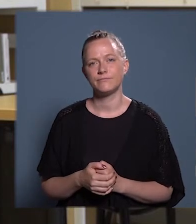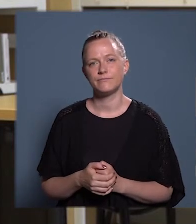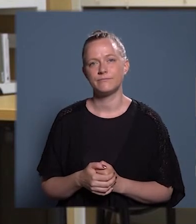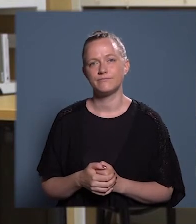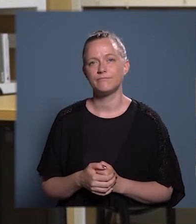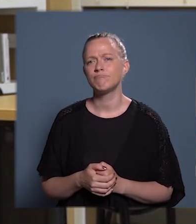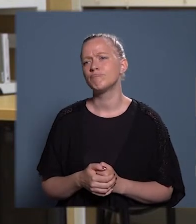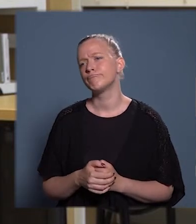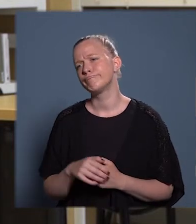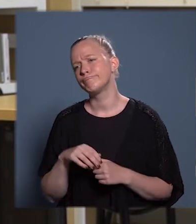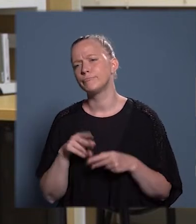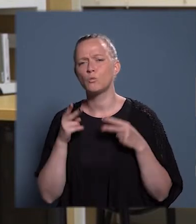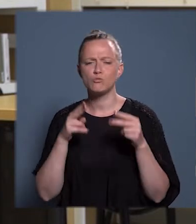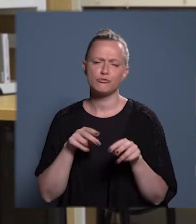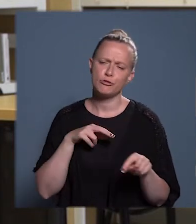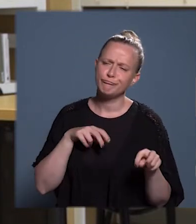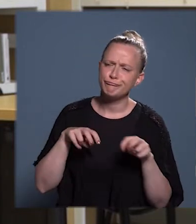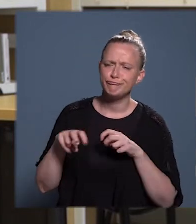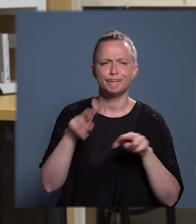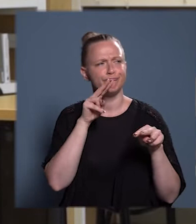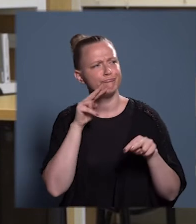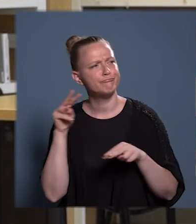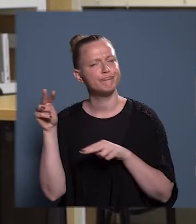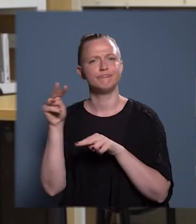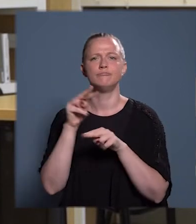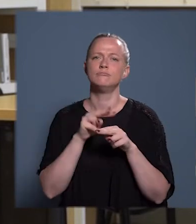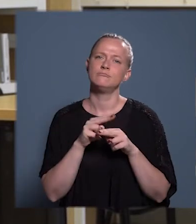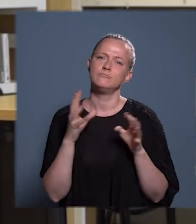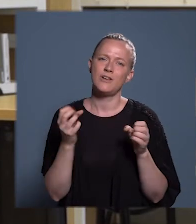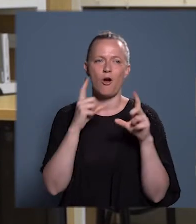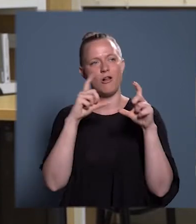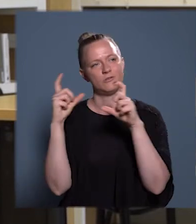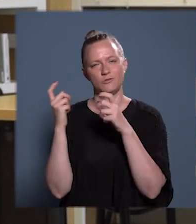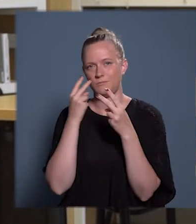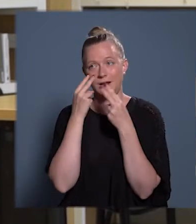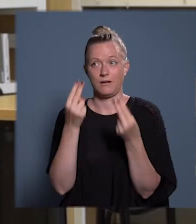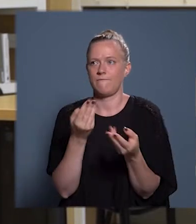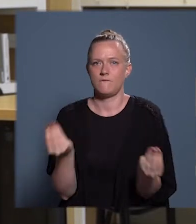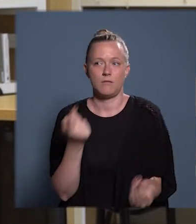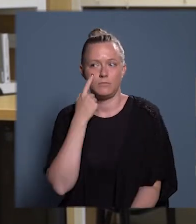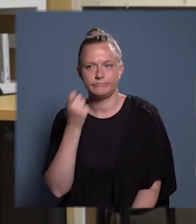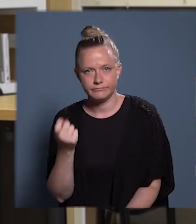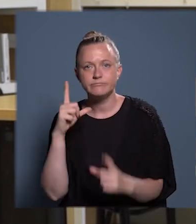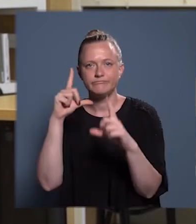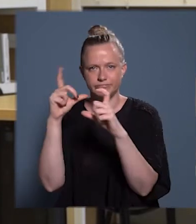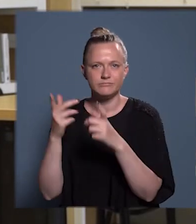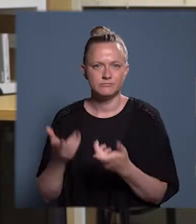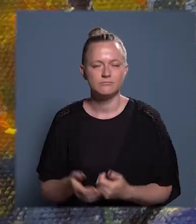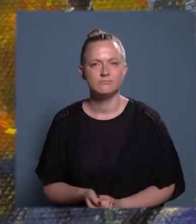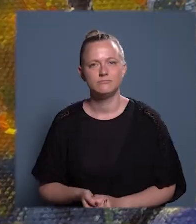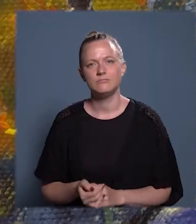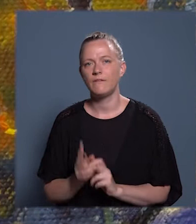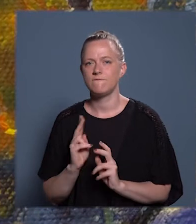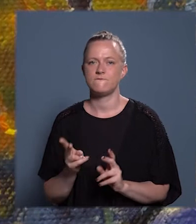jövök, megyek az utcán, és akkor alkotok úgy, hogy meglátok valamit, és akkor az ott van a